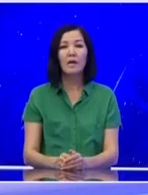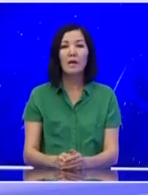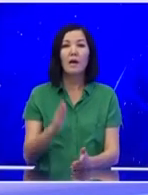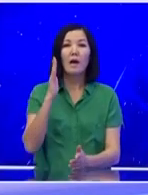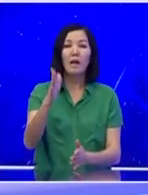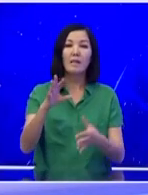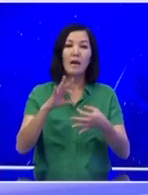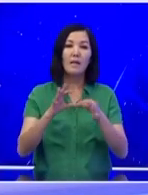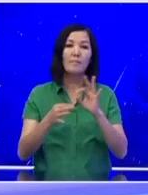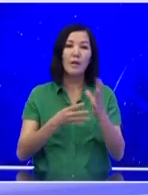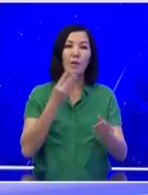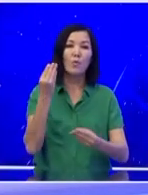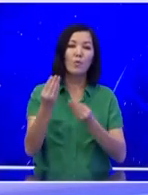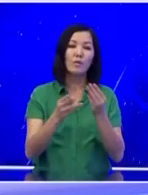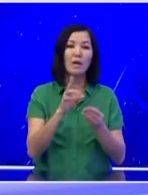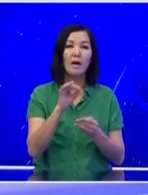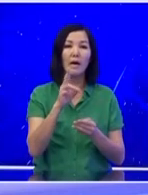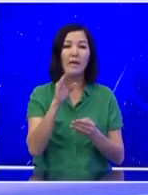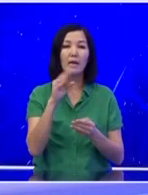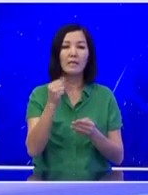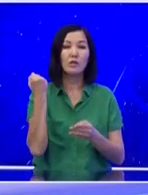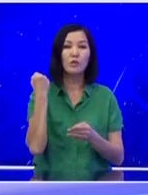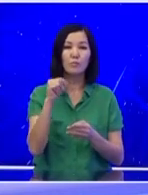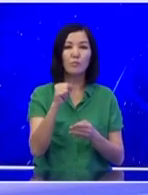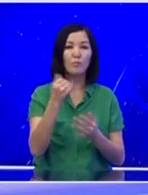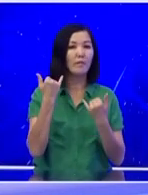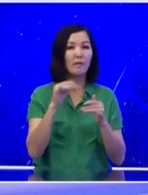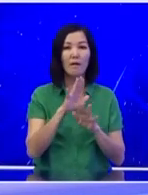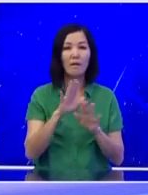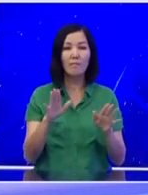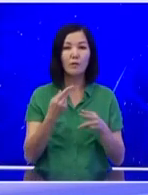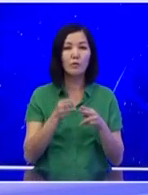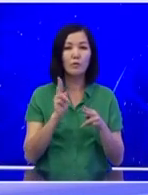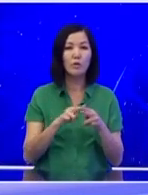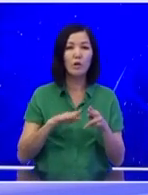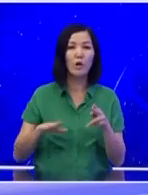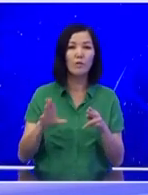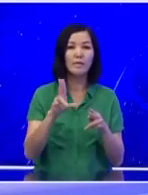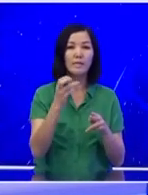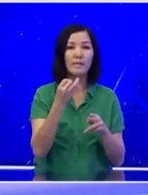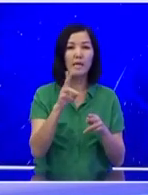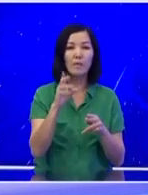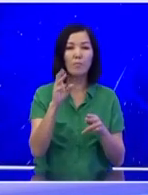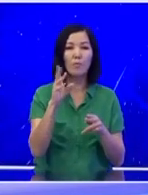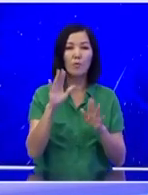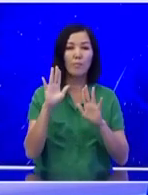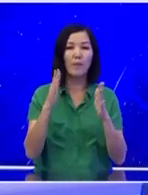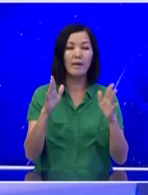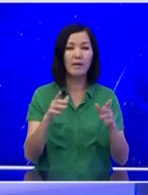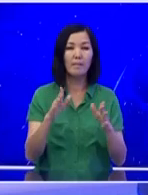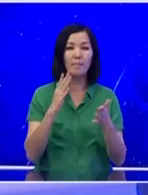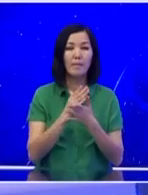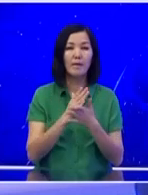Алдағы олимпиада ойындарында қарасайлық өрендер чемпион болса, таңғалмаңыз, себебі ауданда скейтборд парк бар. Аудан